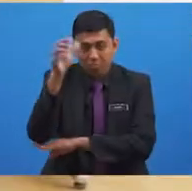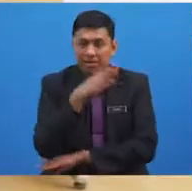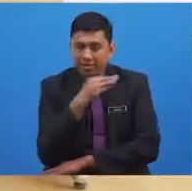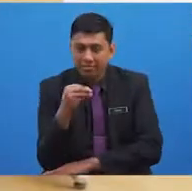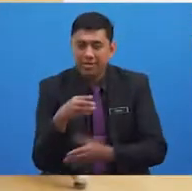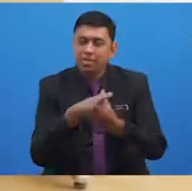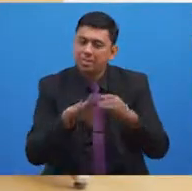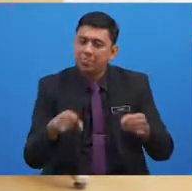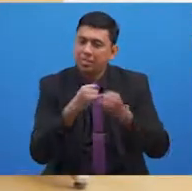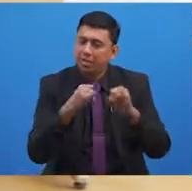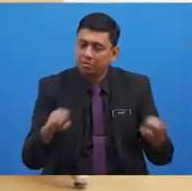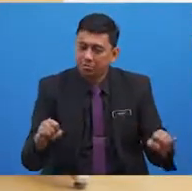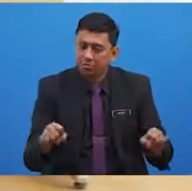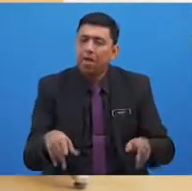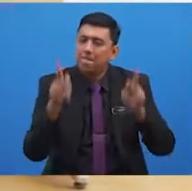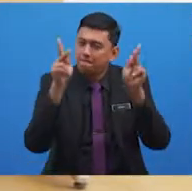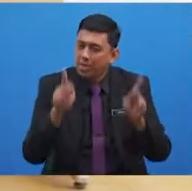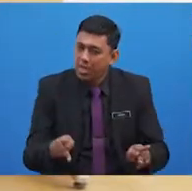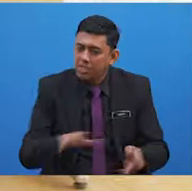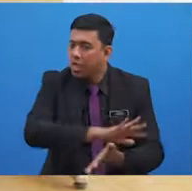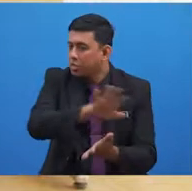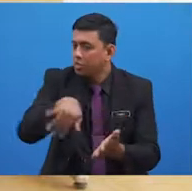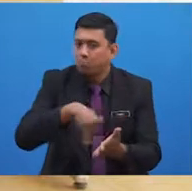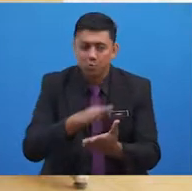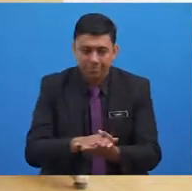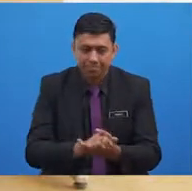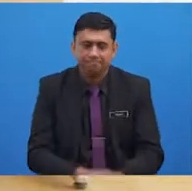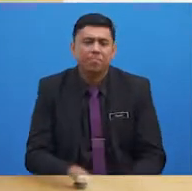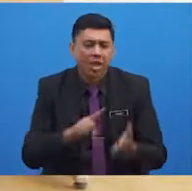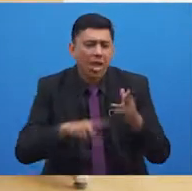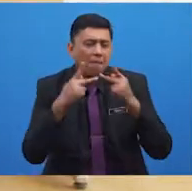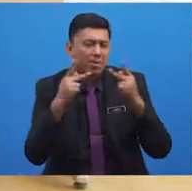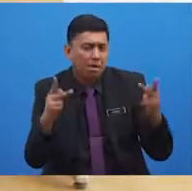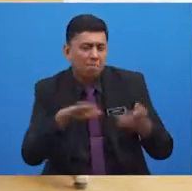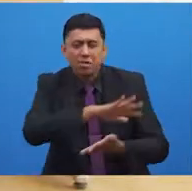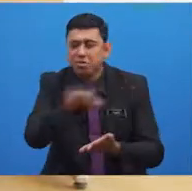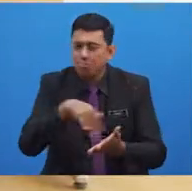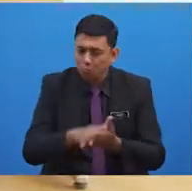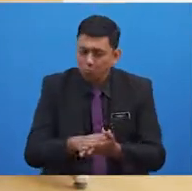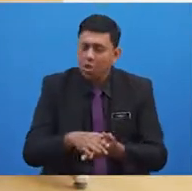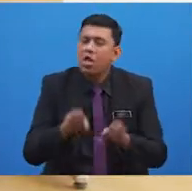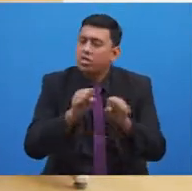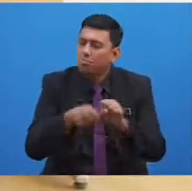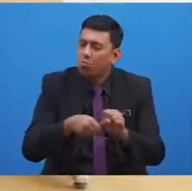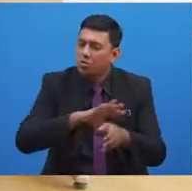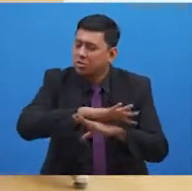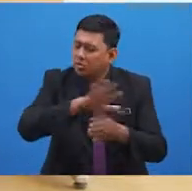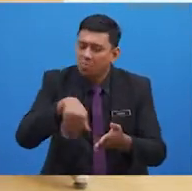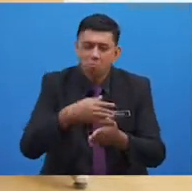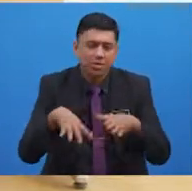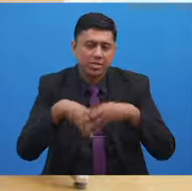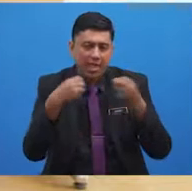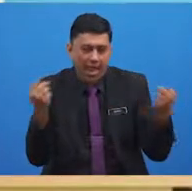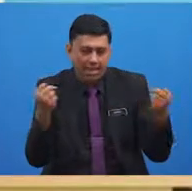Assalamualaikum dan selamat sejahtera para pelajar sekalian. Apa khabar semua? Semoga semuanya sihat